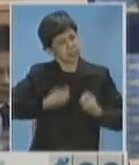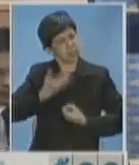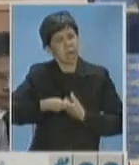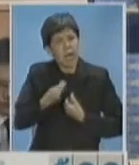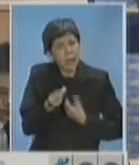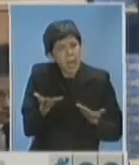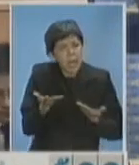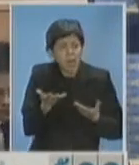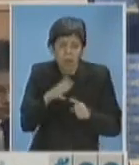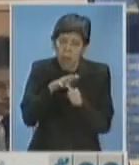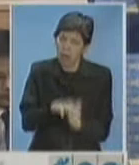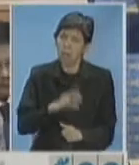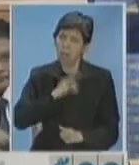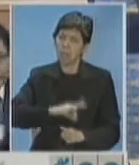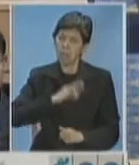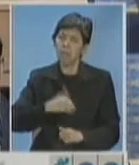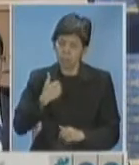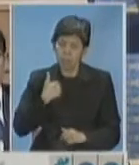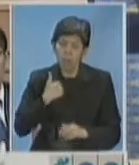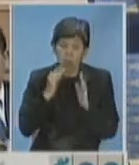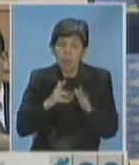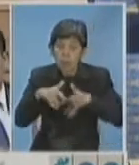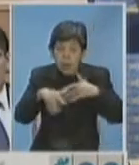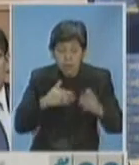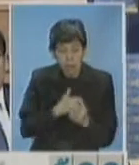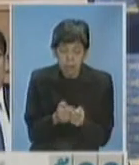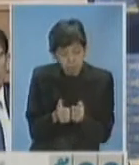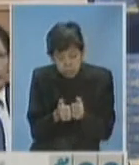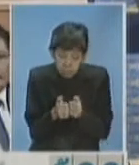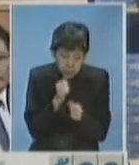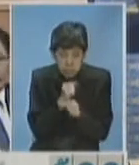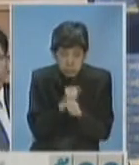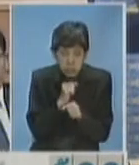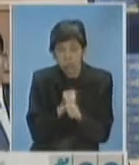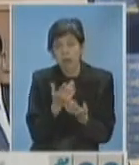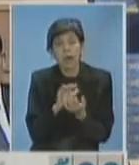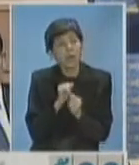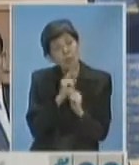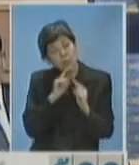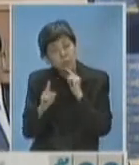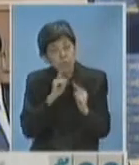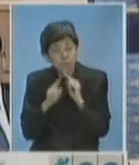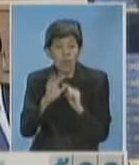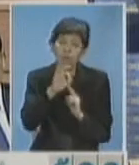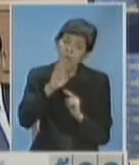ชนการที่พี่น้องประชาชนกดแชร์กดไลค์กันก็เหมือนกับการพูดคุยตามปกติแต่ท